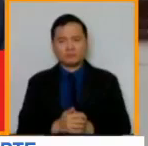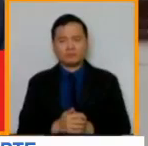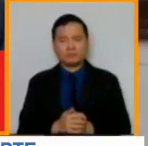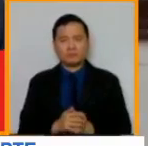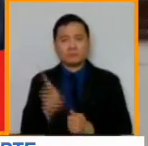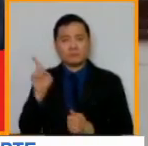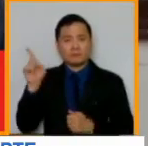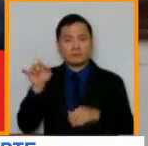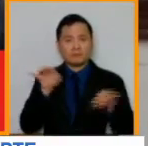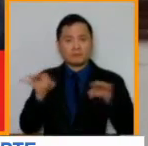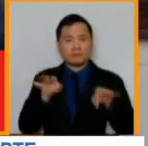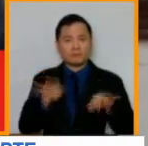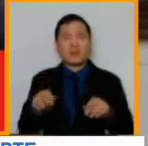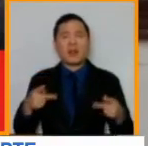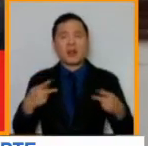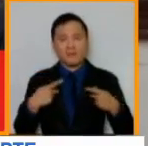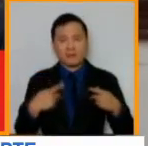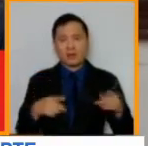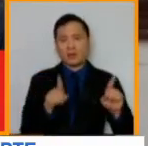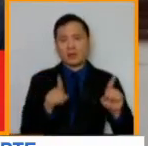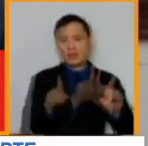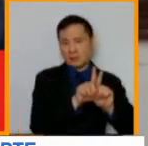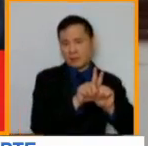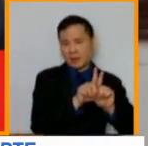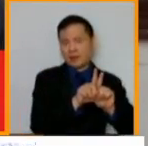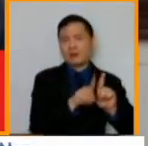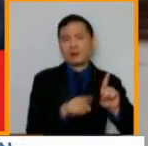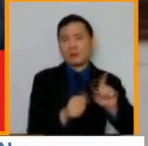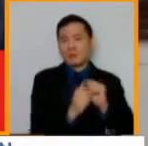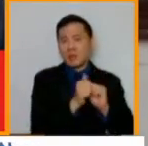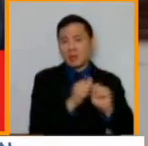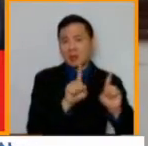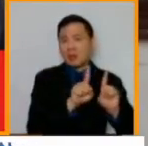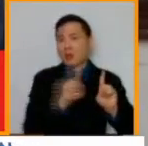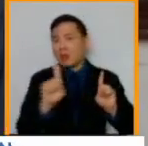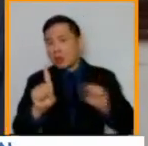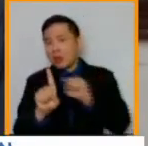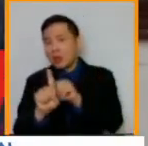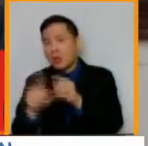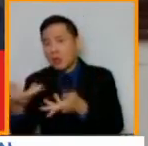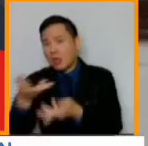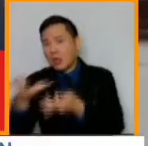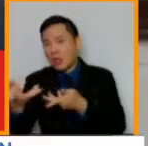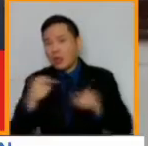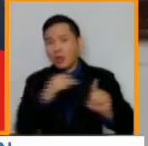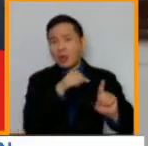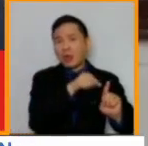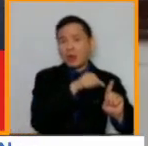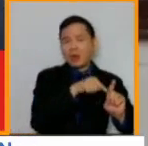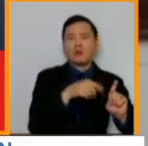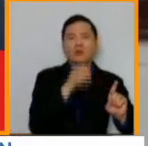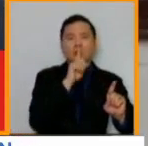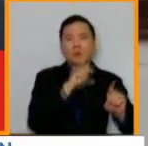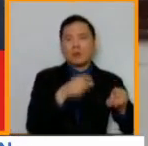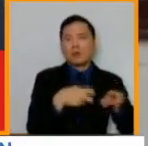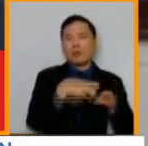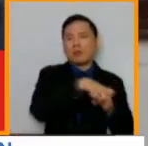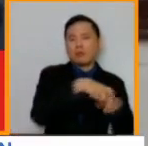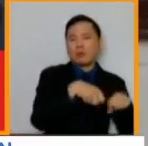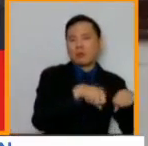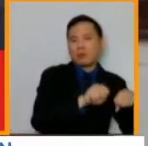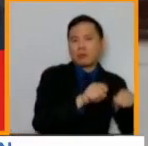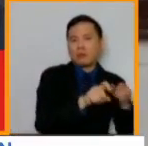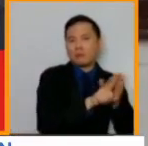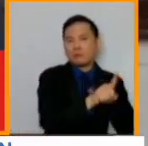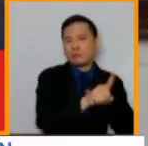Either get away nila, driver, or kasama niya rin na magdi-distract. Taga-agaw atensyon para yung